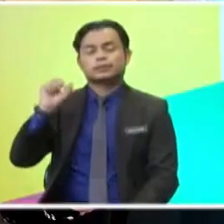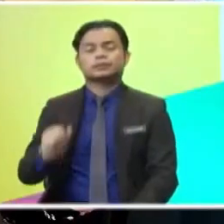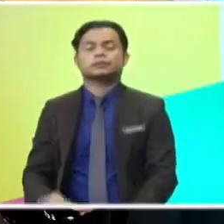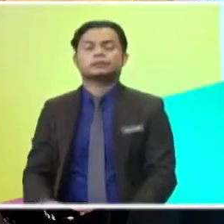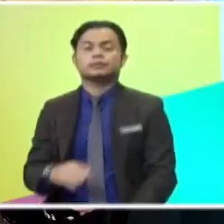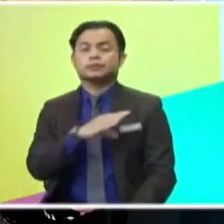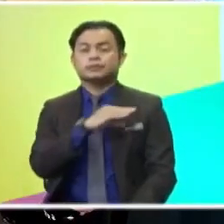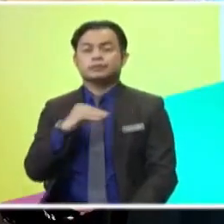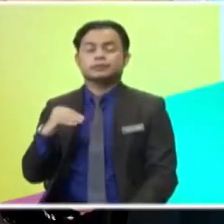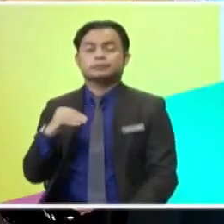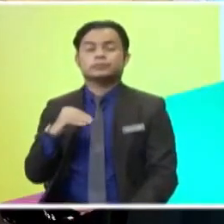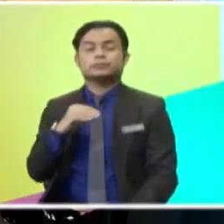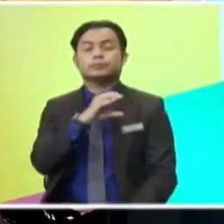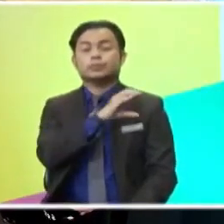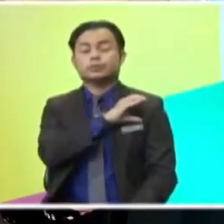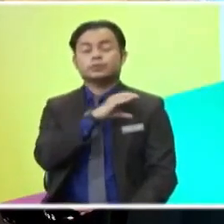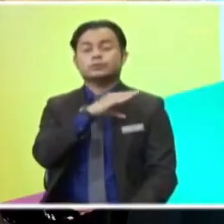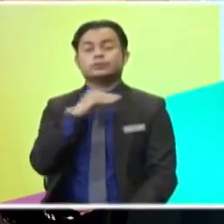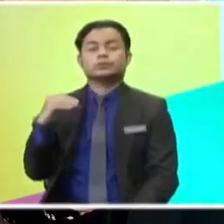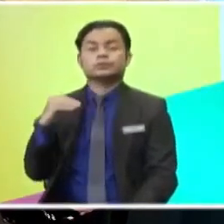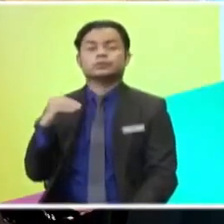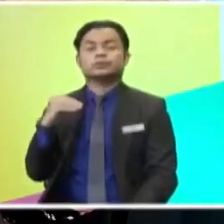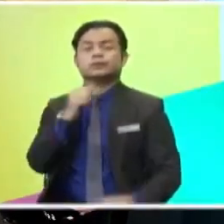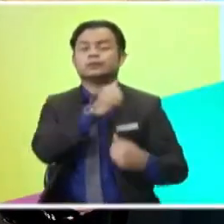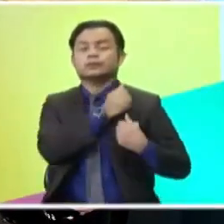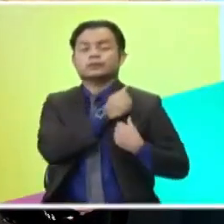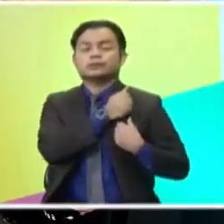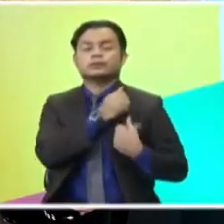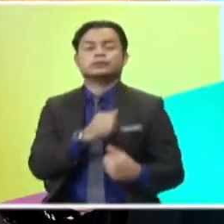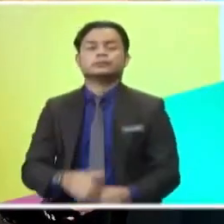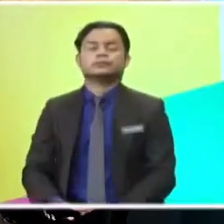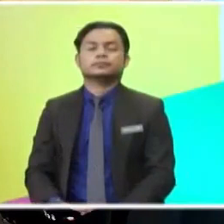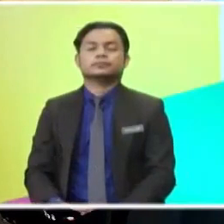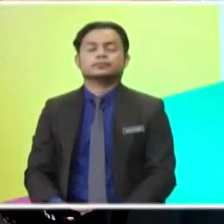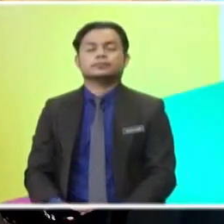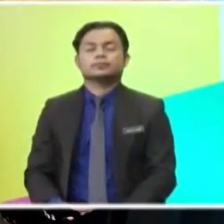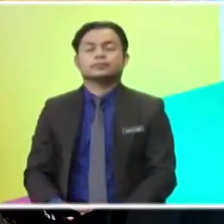dan Ahli Majlis Angkatan Tentera. Alright. Yang kedua, ya,